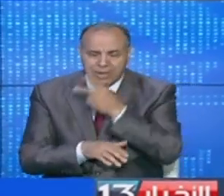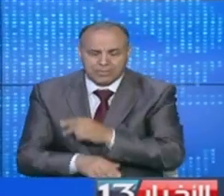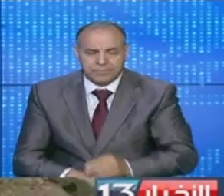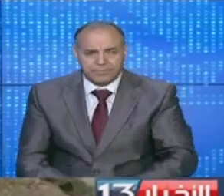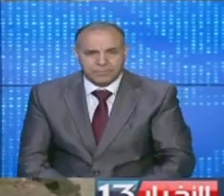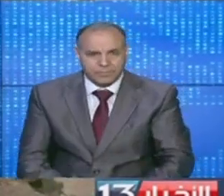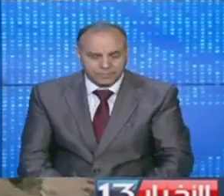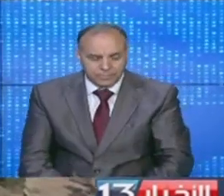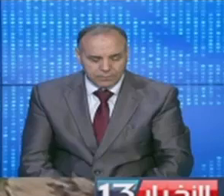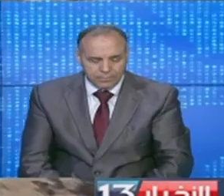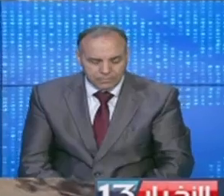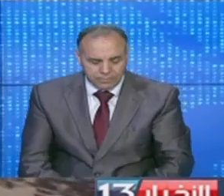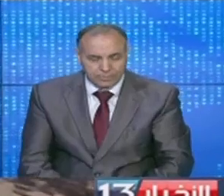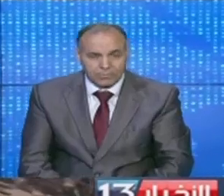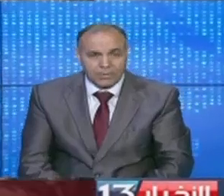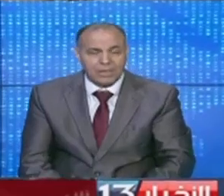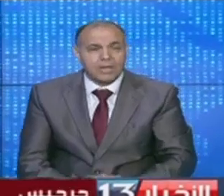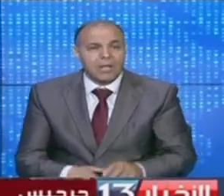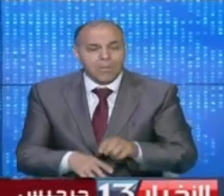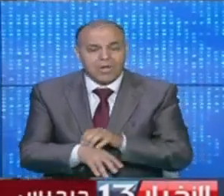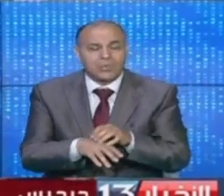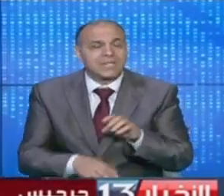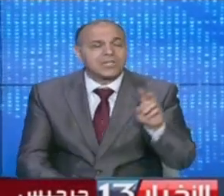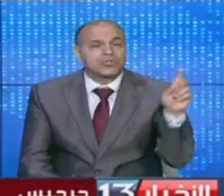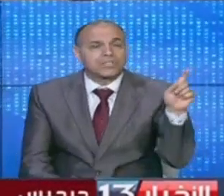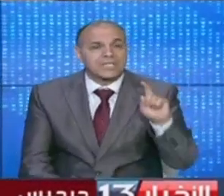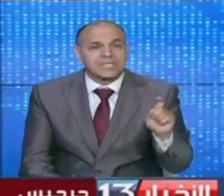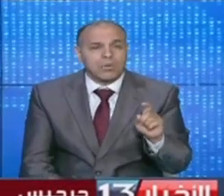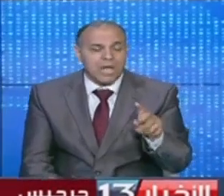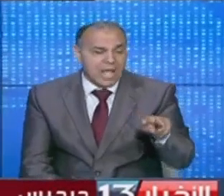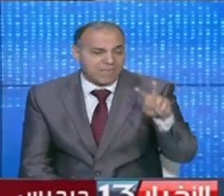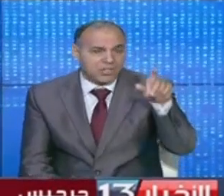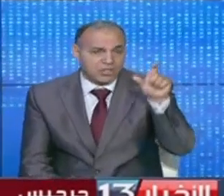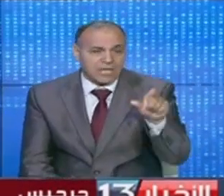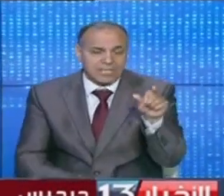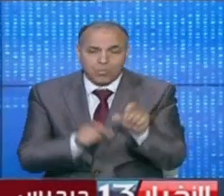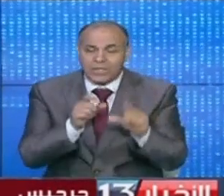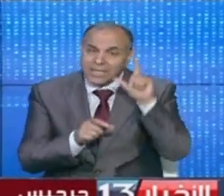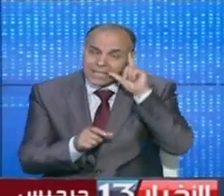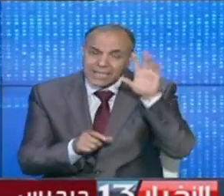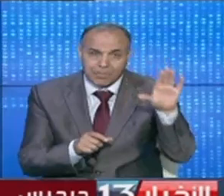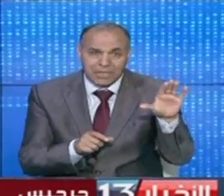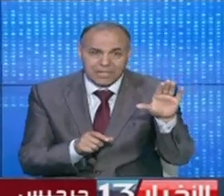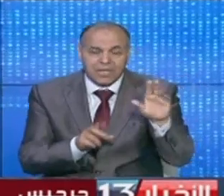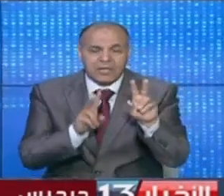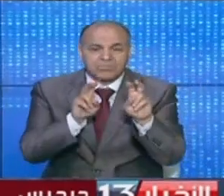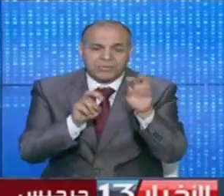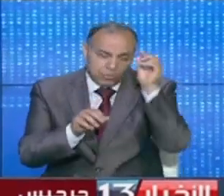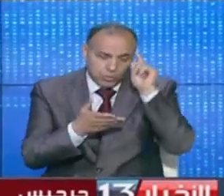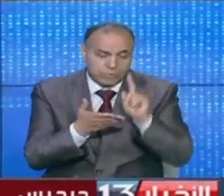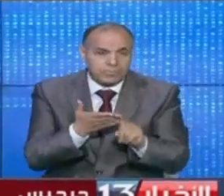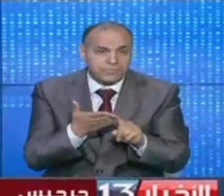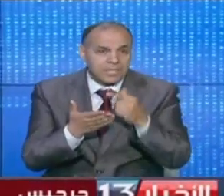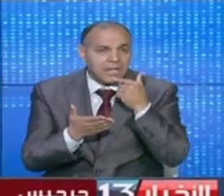في معتمديه جرجيس يح حوالي الفين من المواطنين الليبيين العالقين في تونس